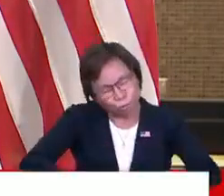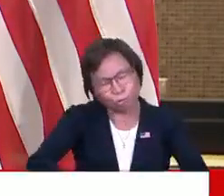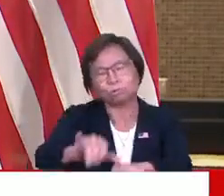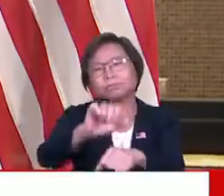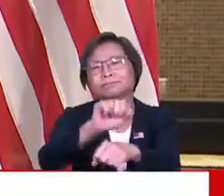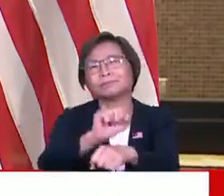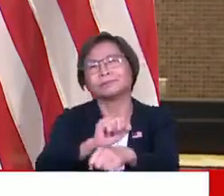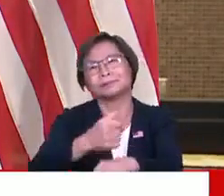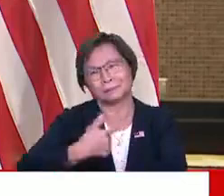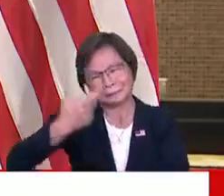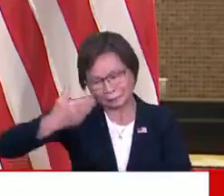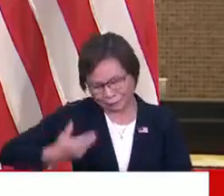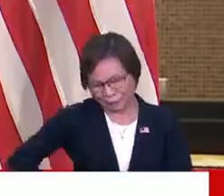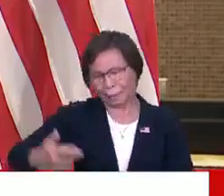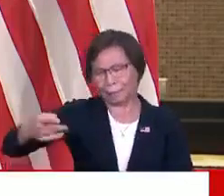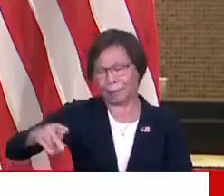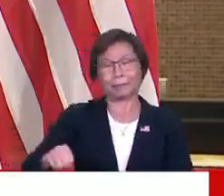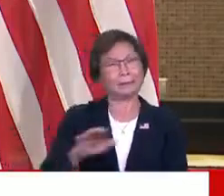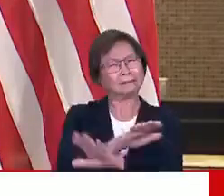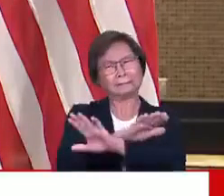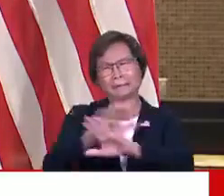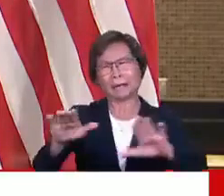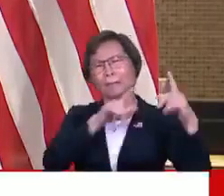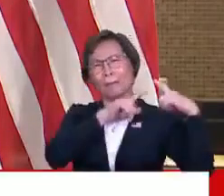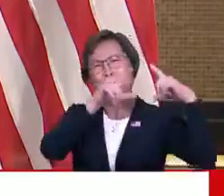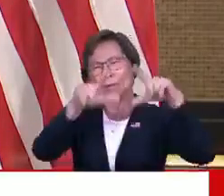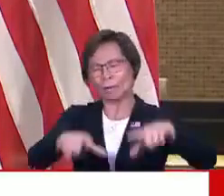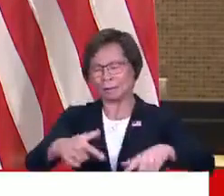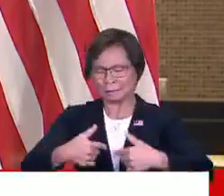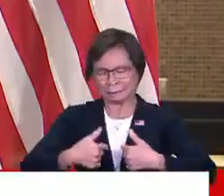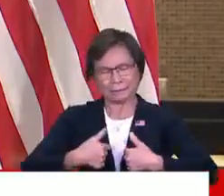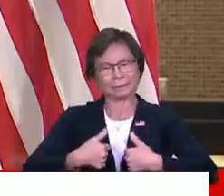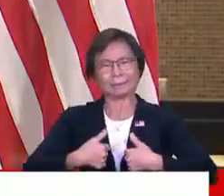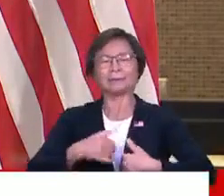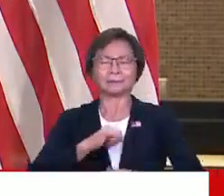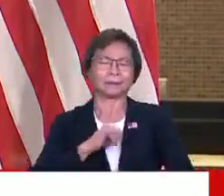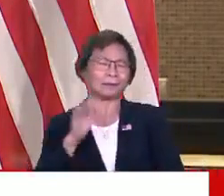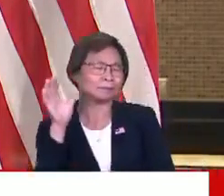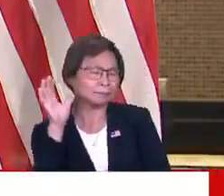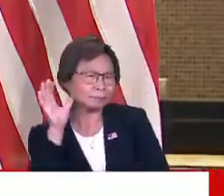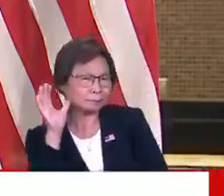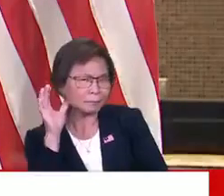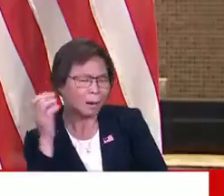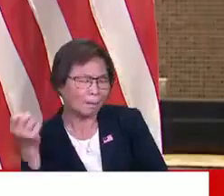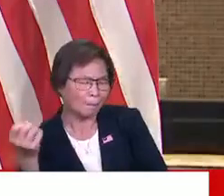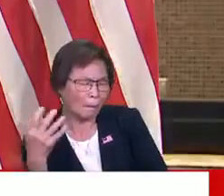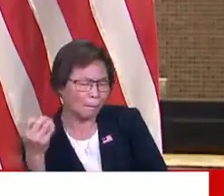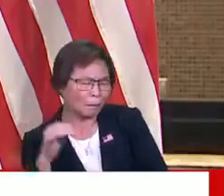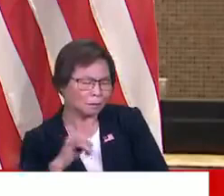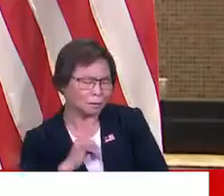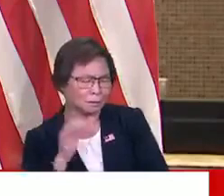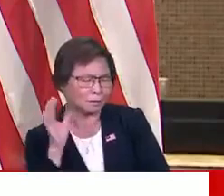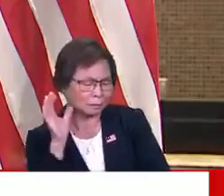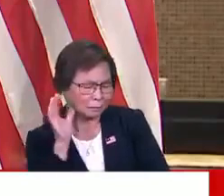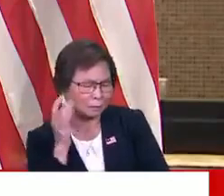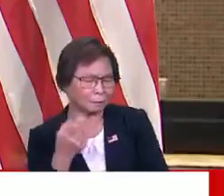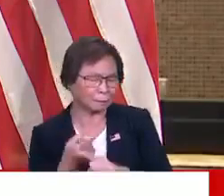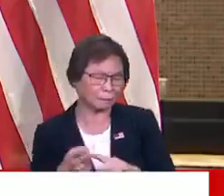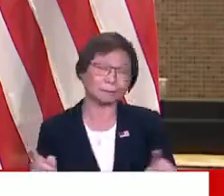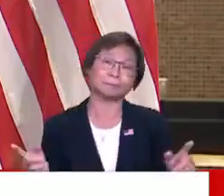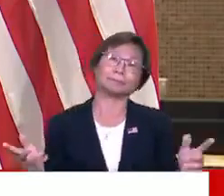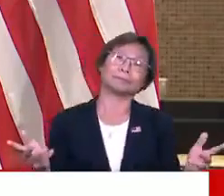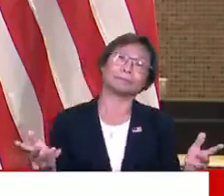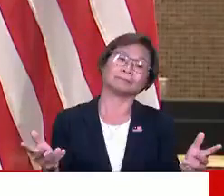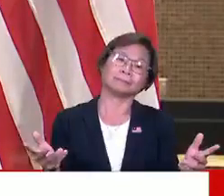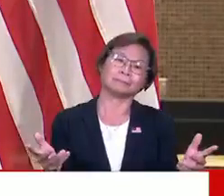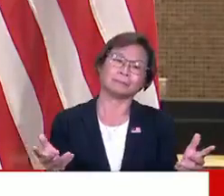Hai dan jangan meletak jawatan sayur kol Hai namun laga di